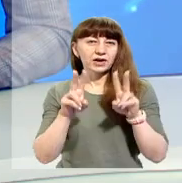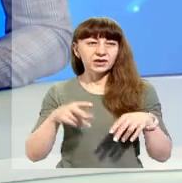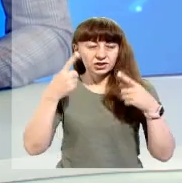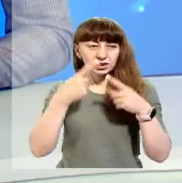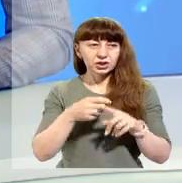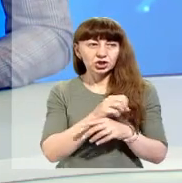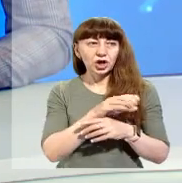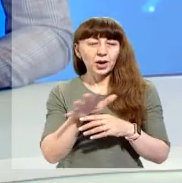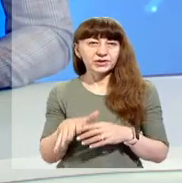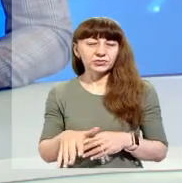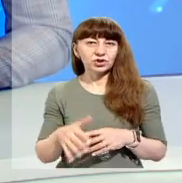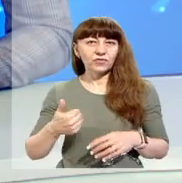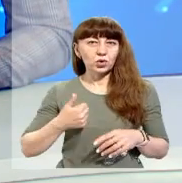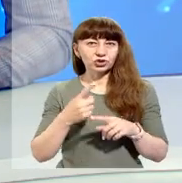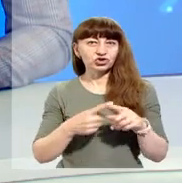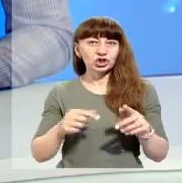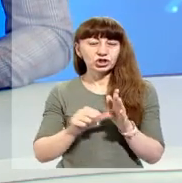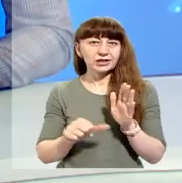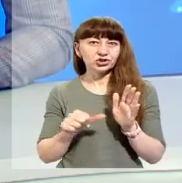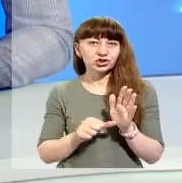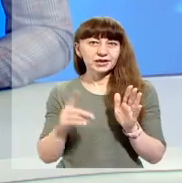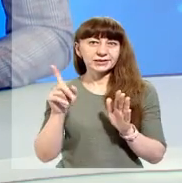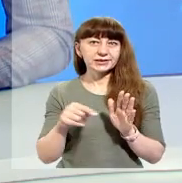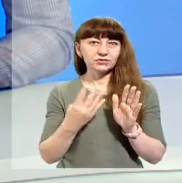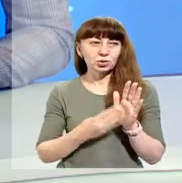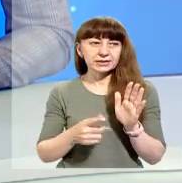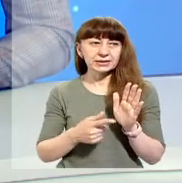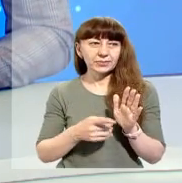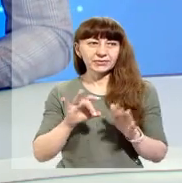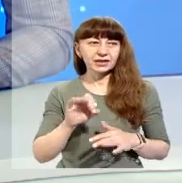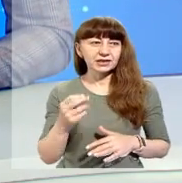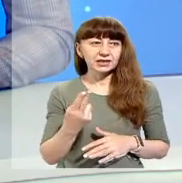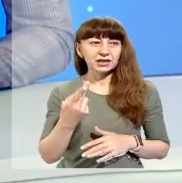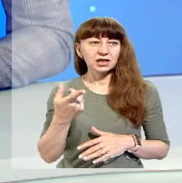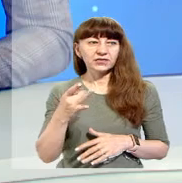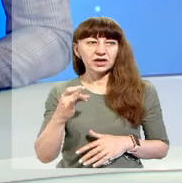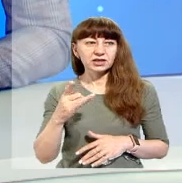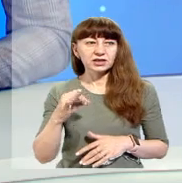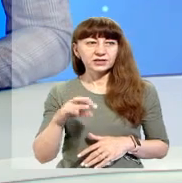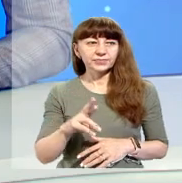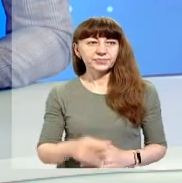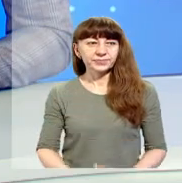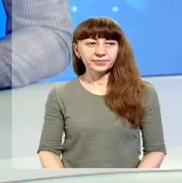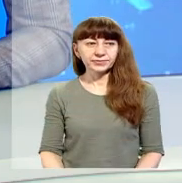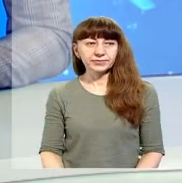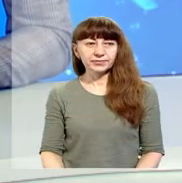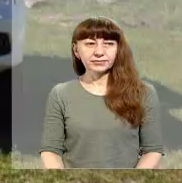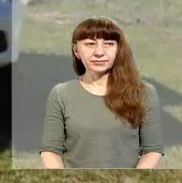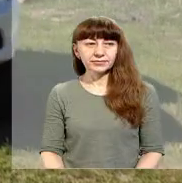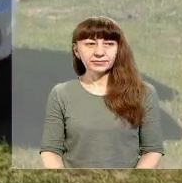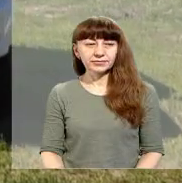базасының жай-күйі кезекті рет тексерілді. Елордалық мамандар тексеріс барысында құрал-жабдықтарды мұқият бағамдап бағасын берді.